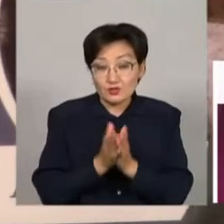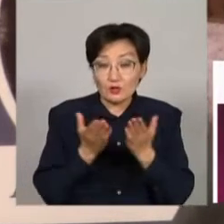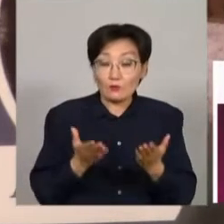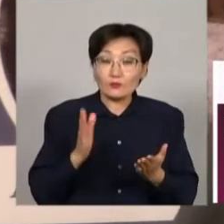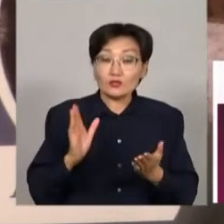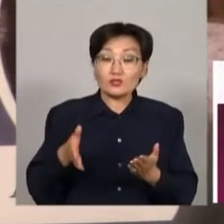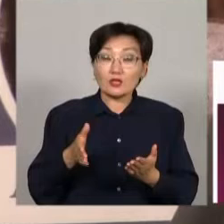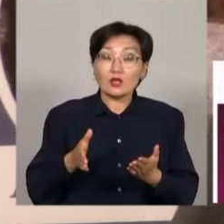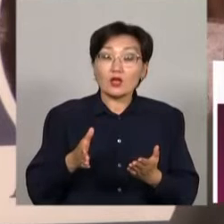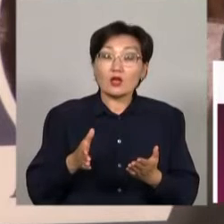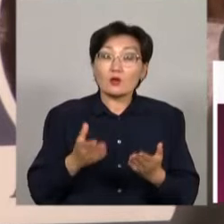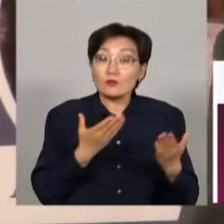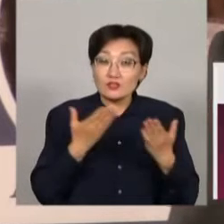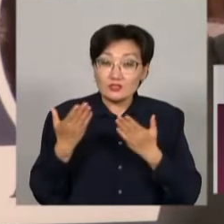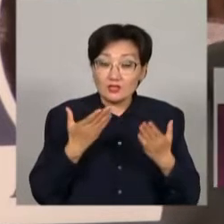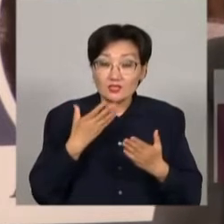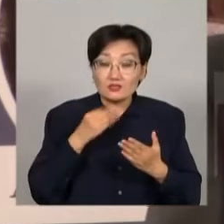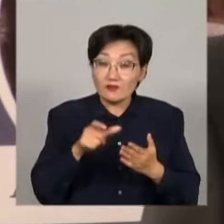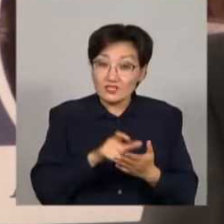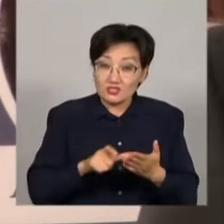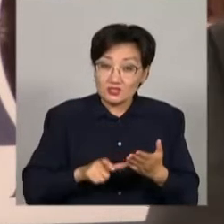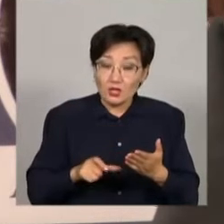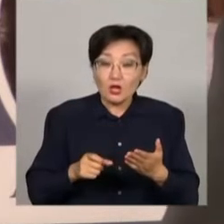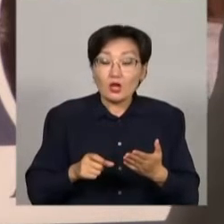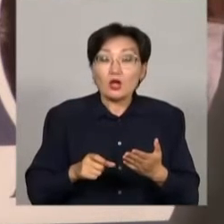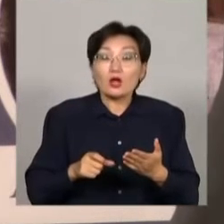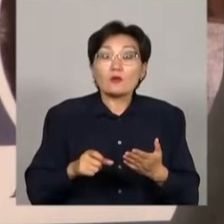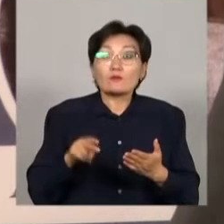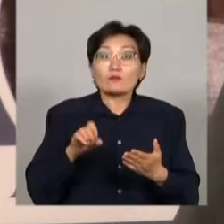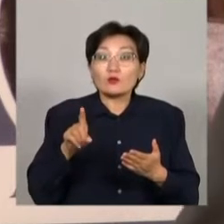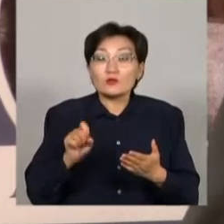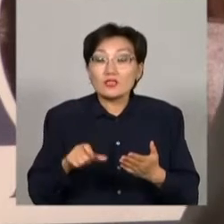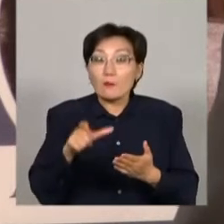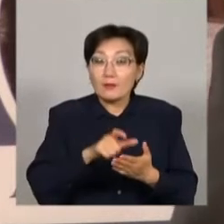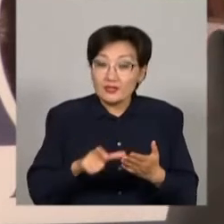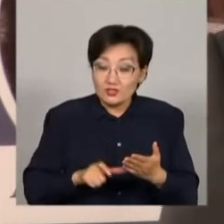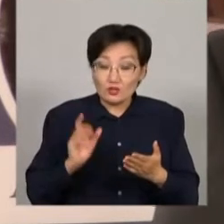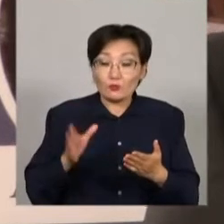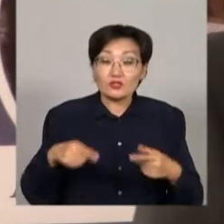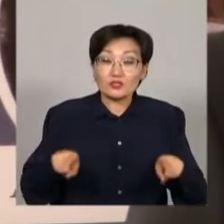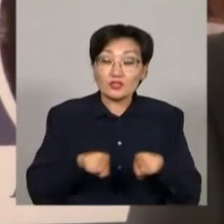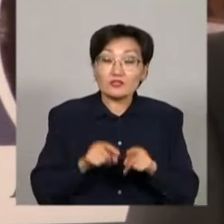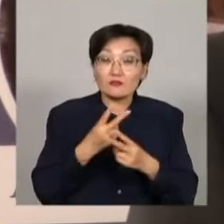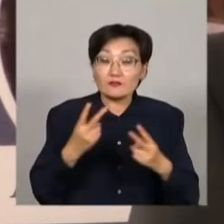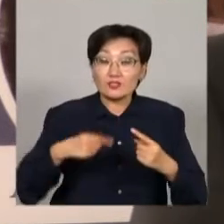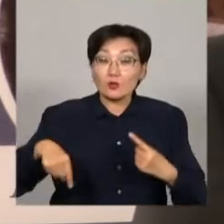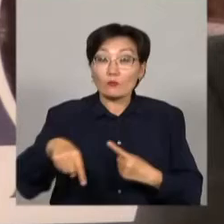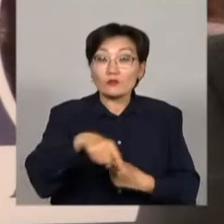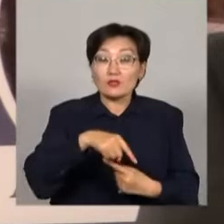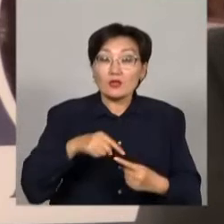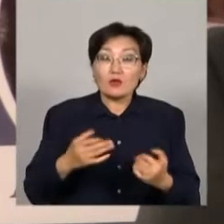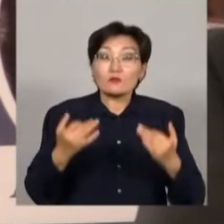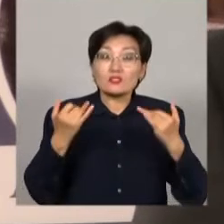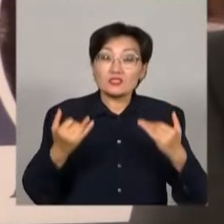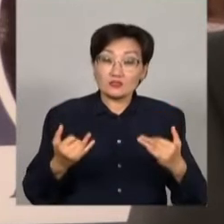Будет чтец своих стихотворений, проз, поэзия будет. И также, как вы видите вокруг, будут